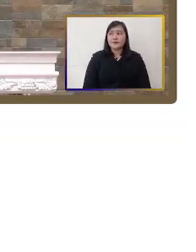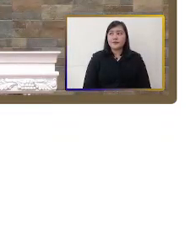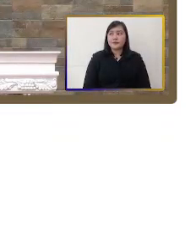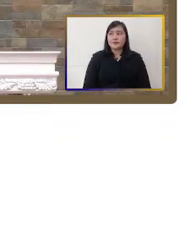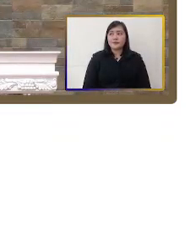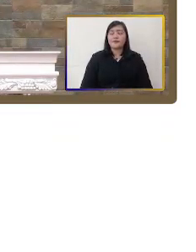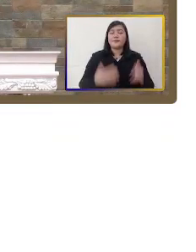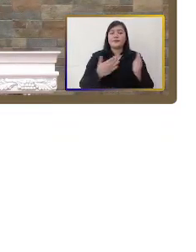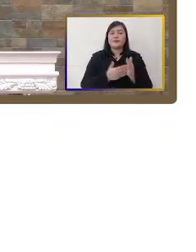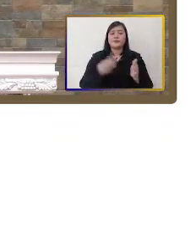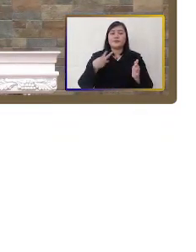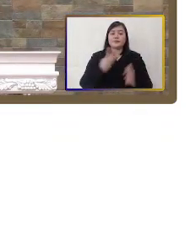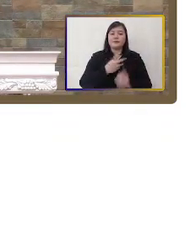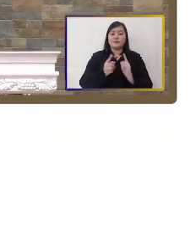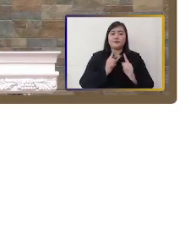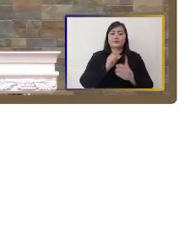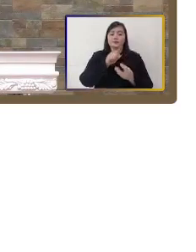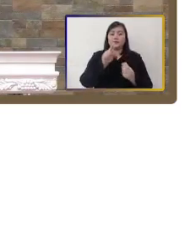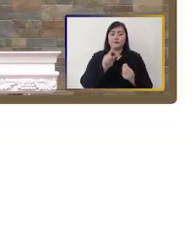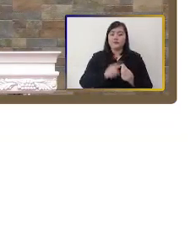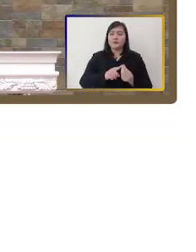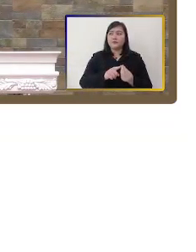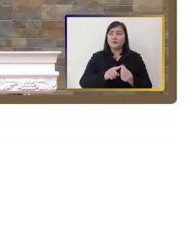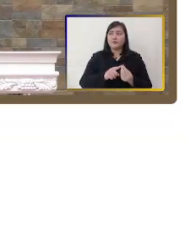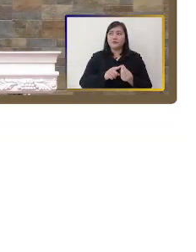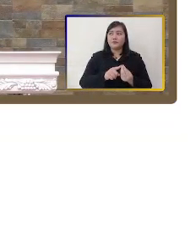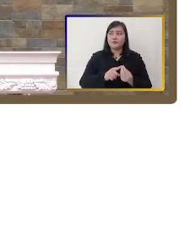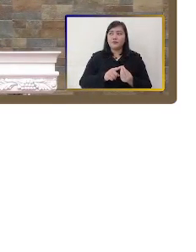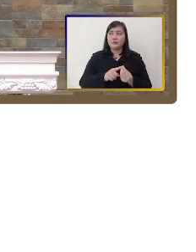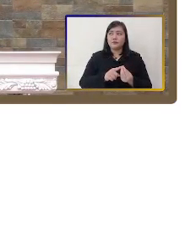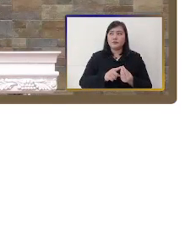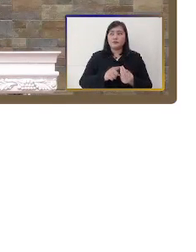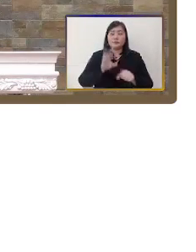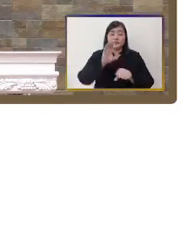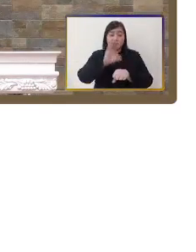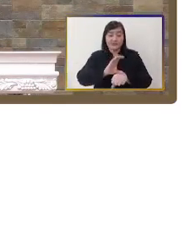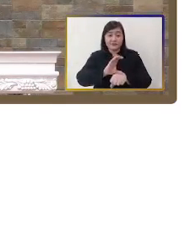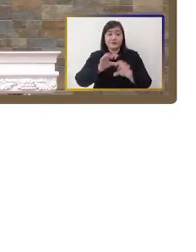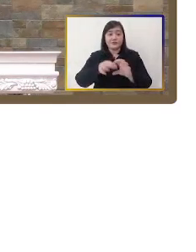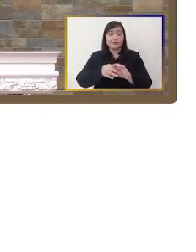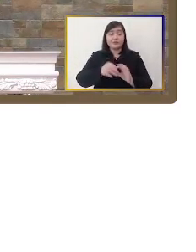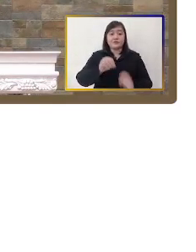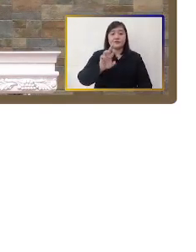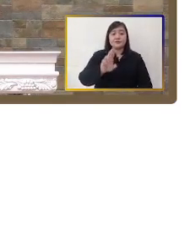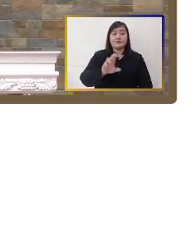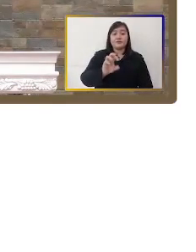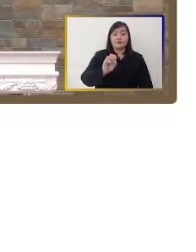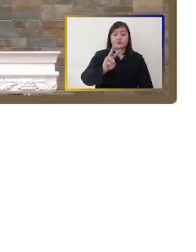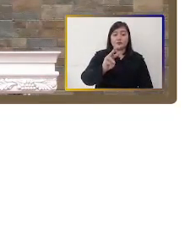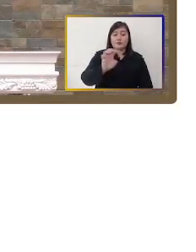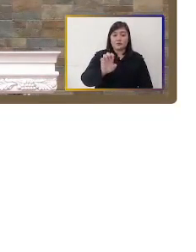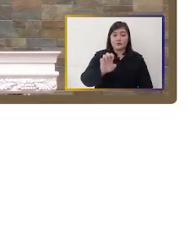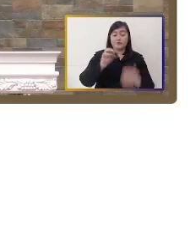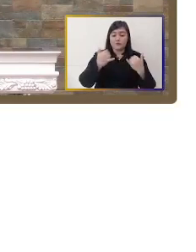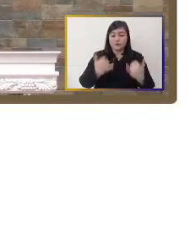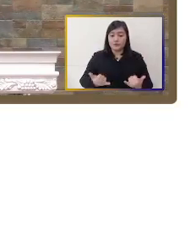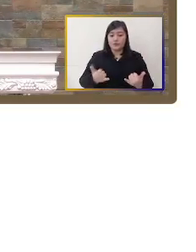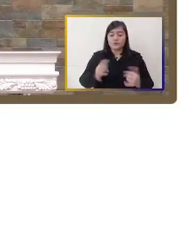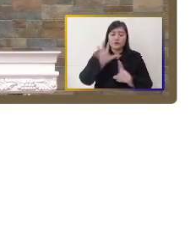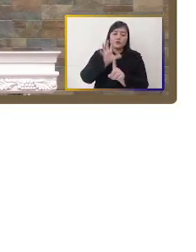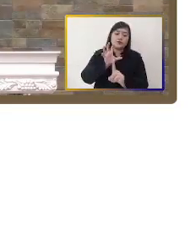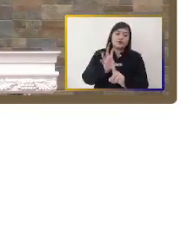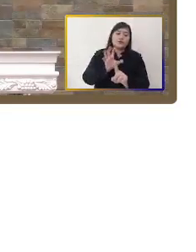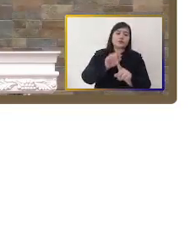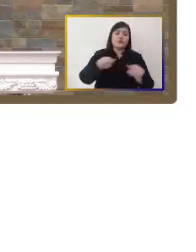pinag-uusapan po natin ngayon is that ang tinutukoy ko po is the Church of Rome, which is we all known sa panahon po natin ngayon is the Catholic